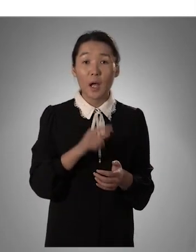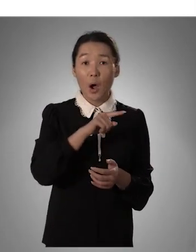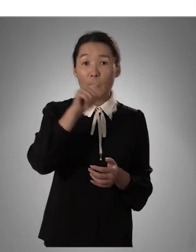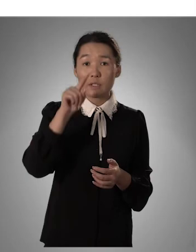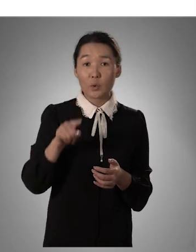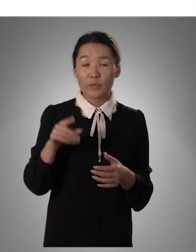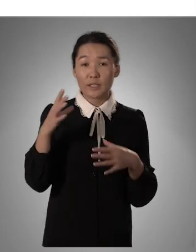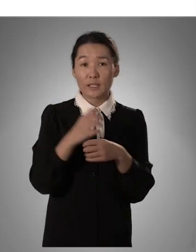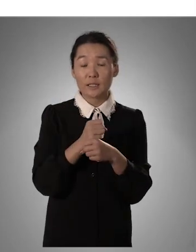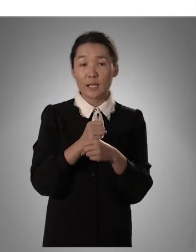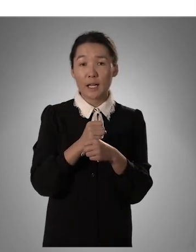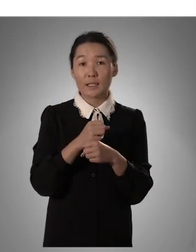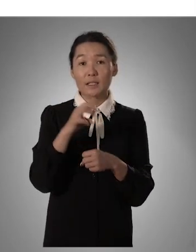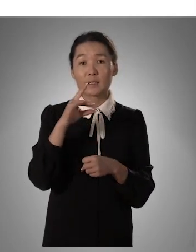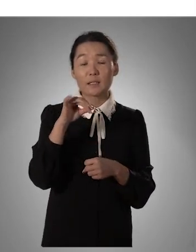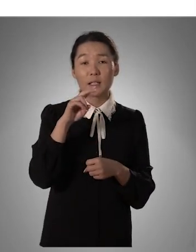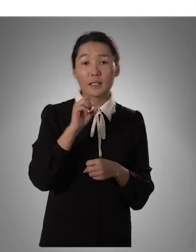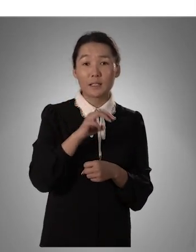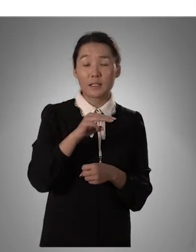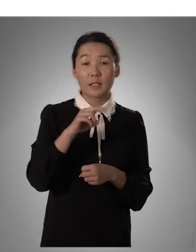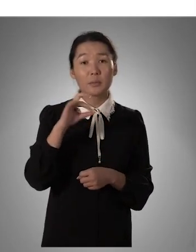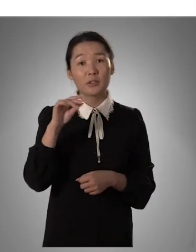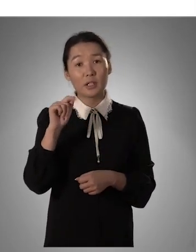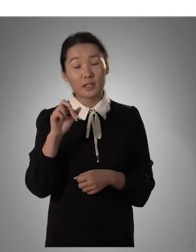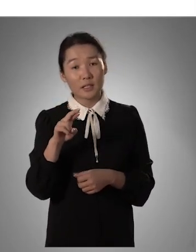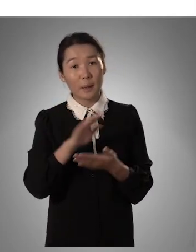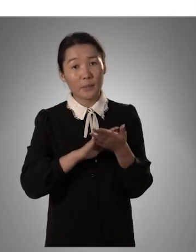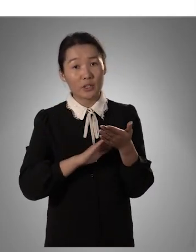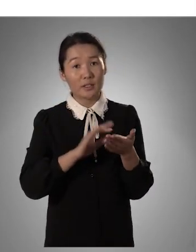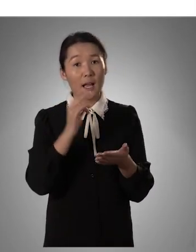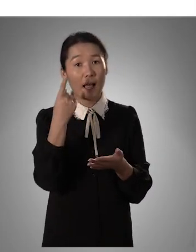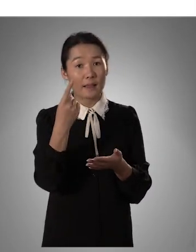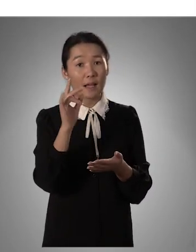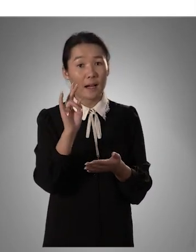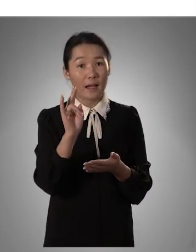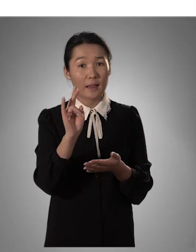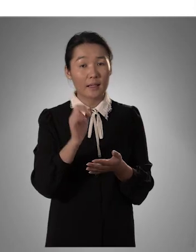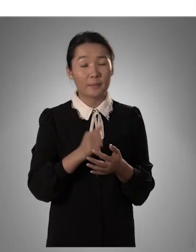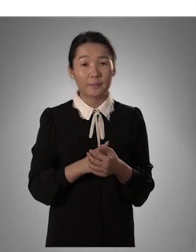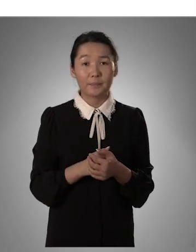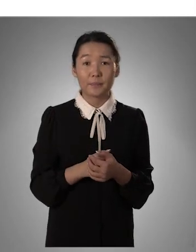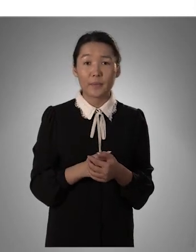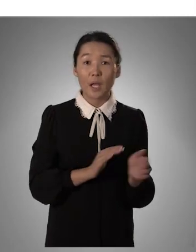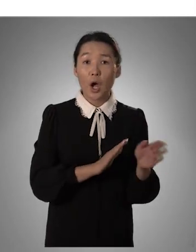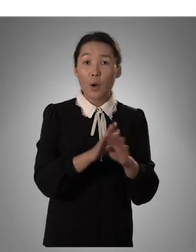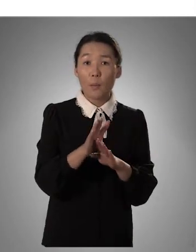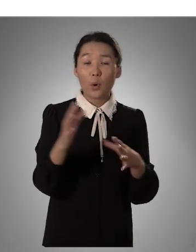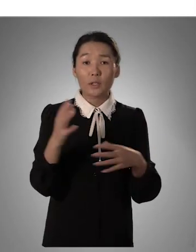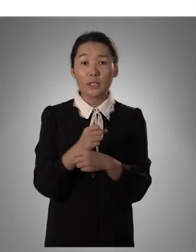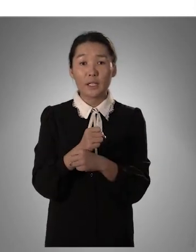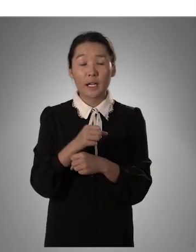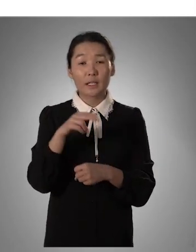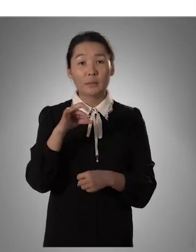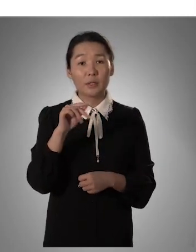страдательных причастий пишется одна н полные и краткие причастия